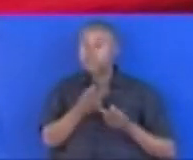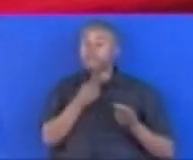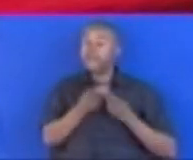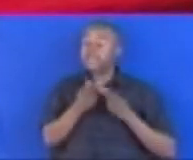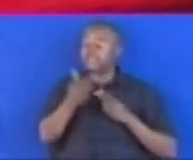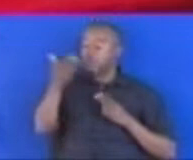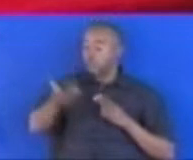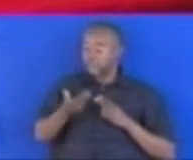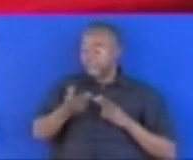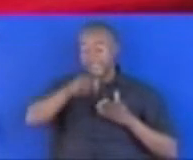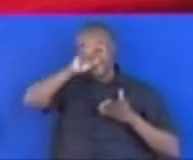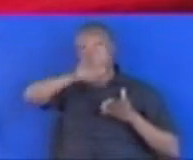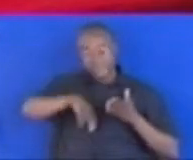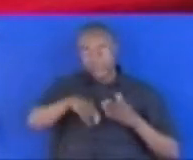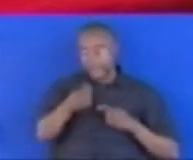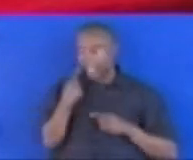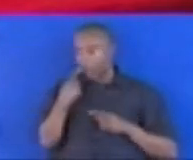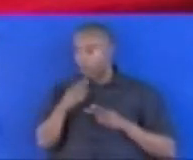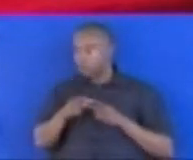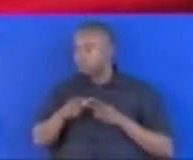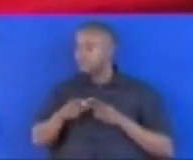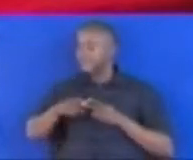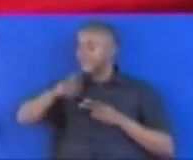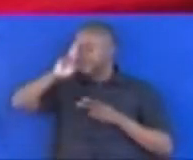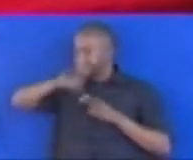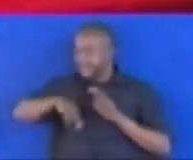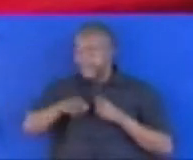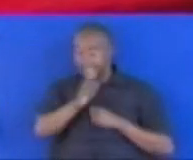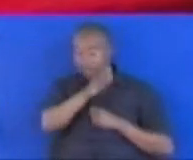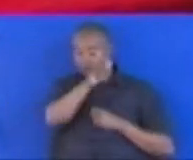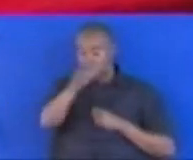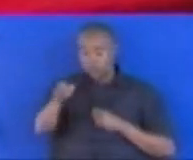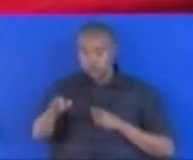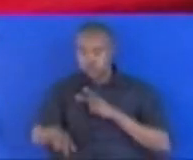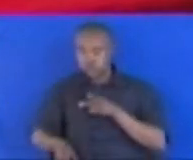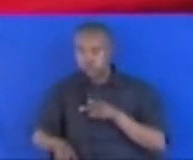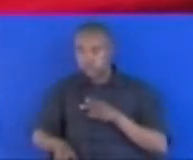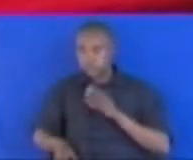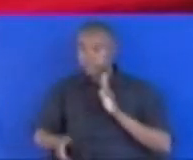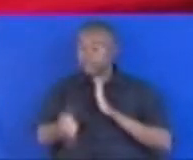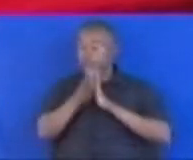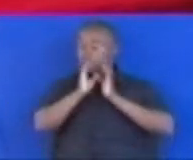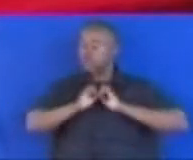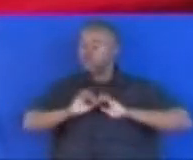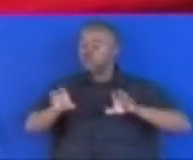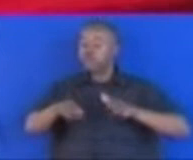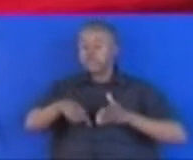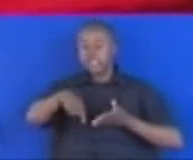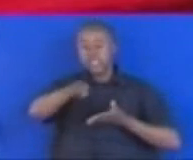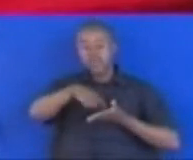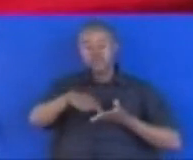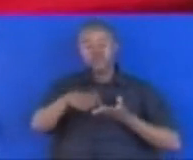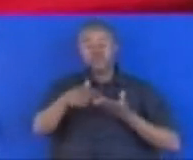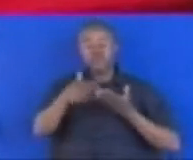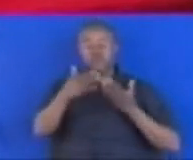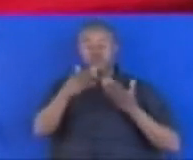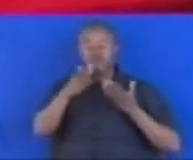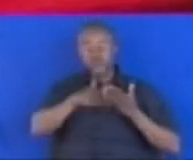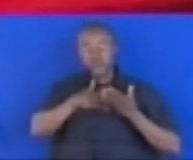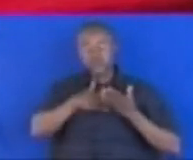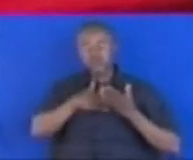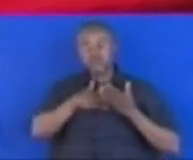dawa zao ambao imedhibitika kuwa zinatibu magonjwa mbalimbali na kuanza kuzisambaza katika vituo vyetu vya kutolea huduma za